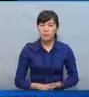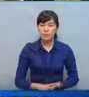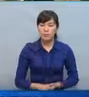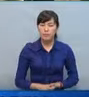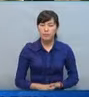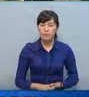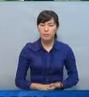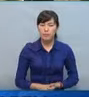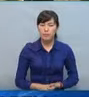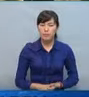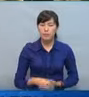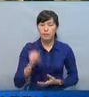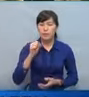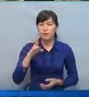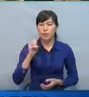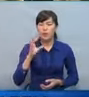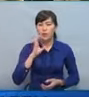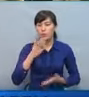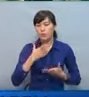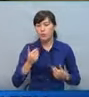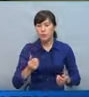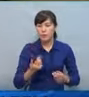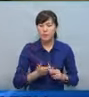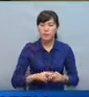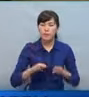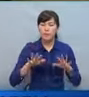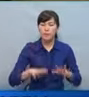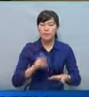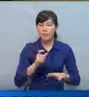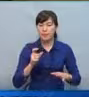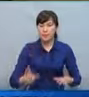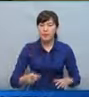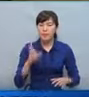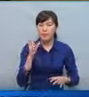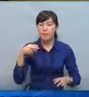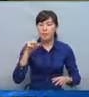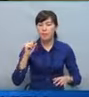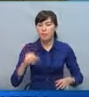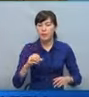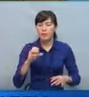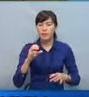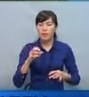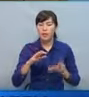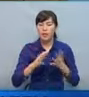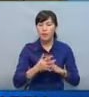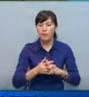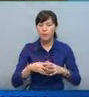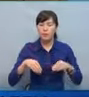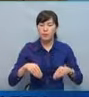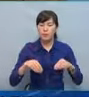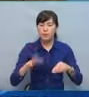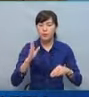келтіреміз? Жаңаталап жақта ағын су жоқтың қасы. Сол жердегі қариялар Бадам өзеніне тоған салып, елді мекенді көгертуге